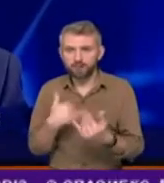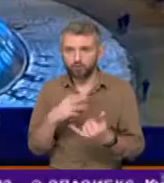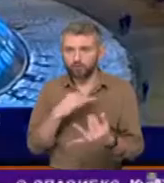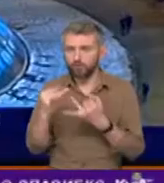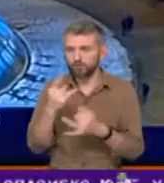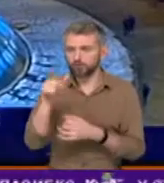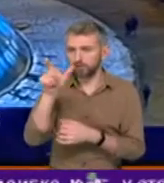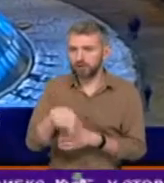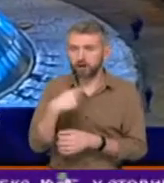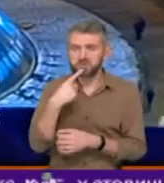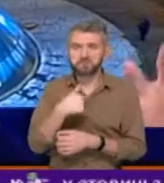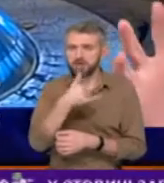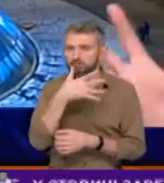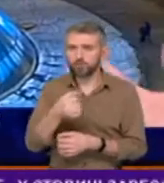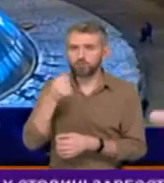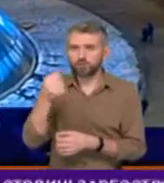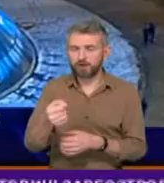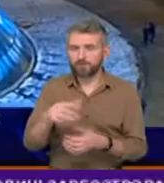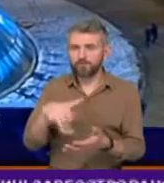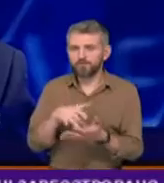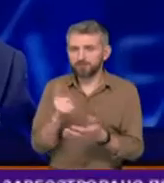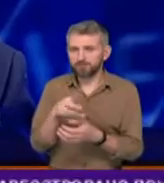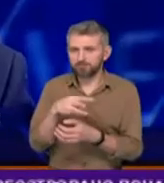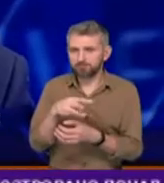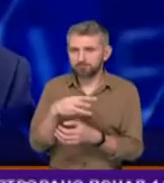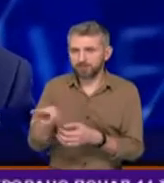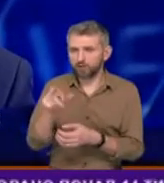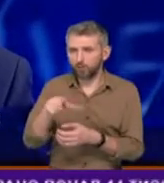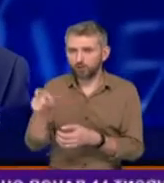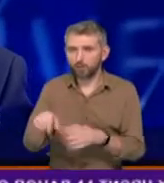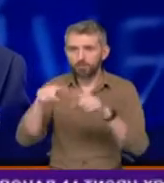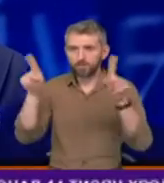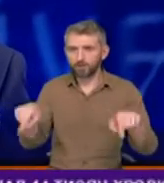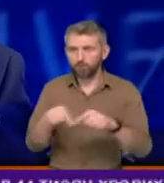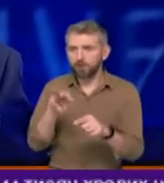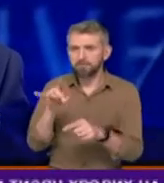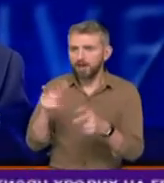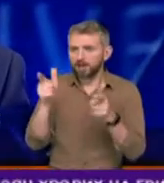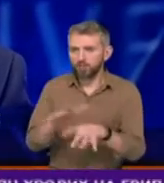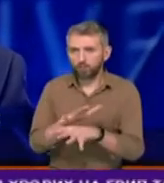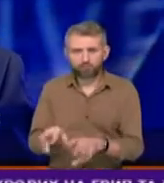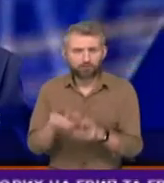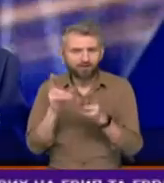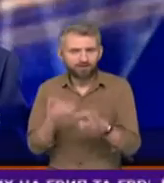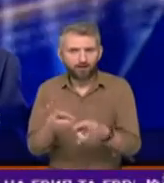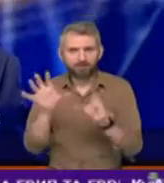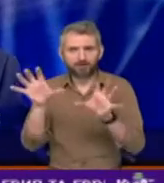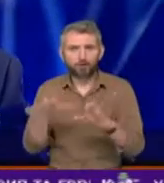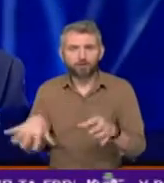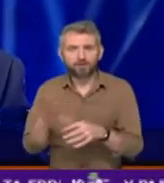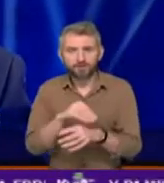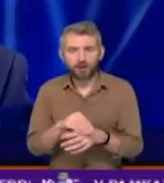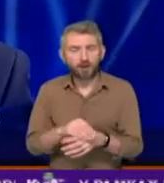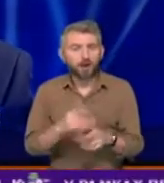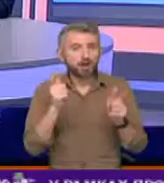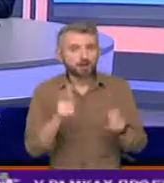з однією людиною, він каже, ми не можемо поставити в місті мільйонник одному українському бігборди, тому що мер не погоджує. Я кажу, як же, закони все. Не